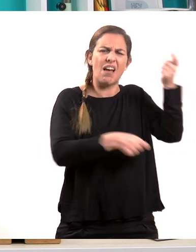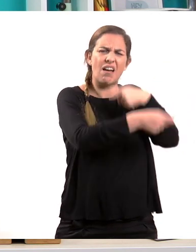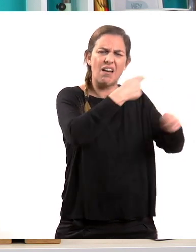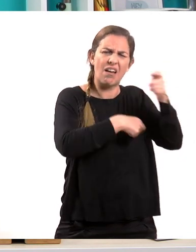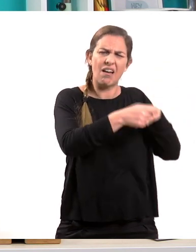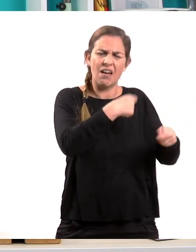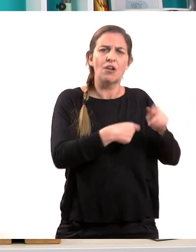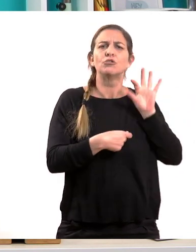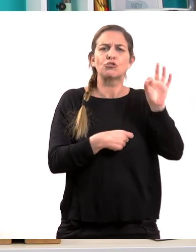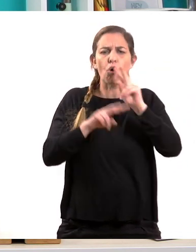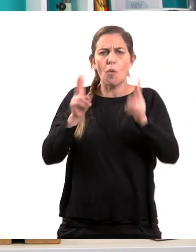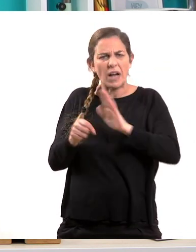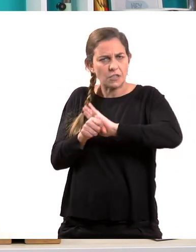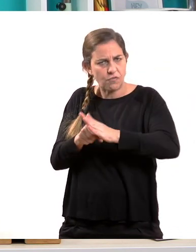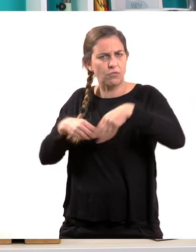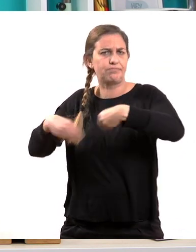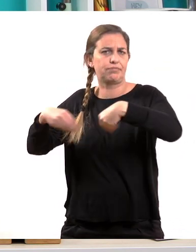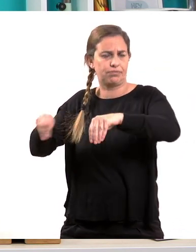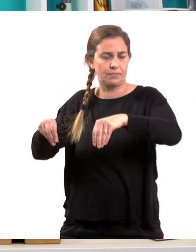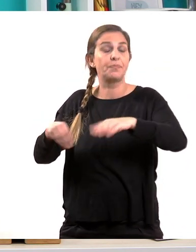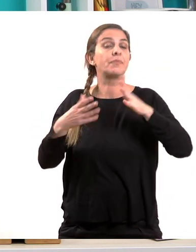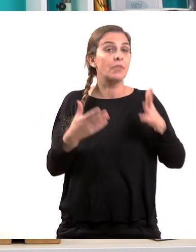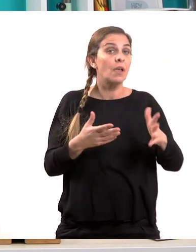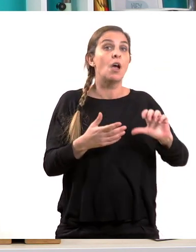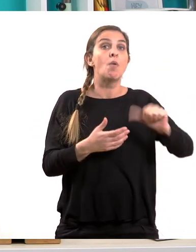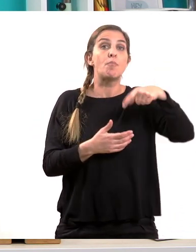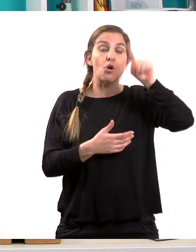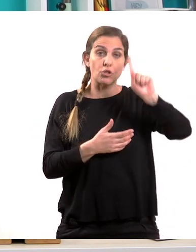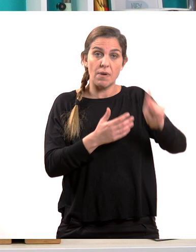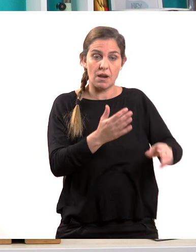σε εμάς μετά. Και δίνει την πρώτη μέρα